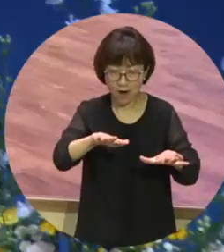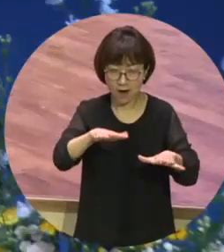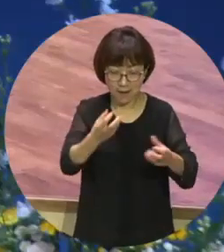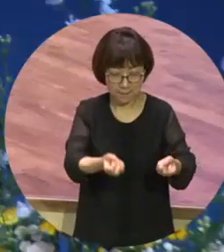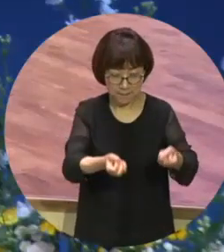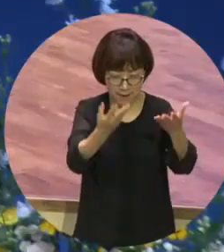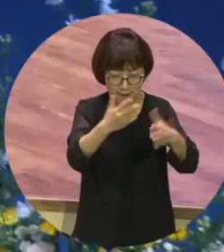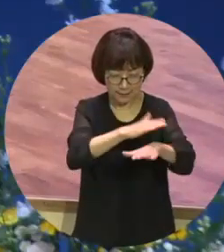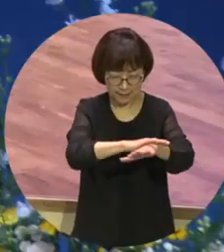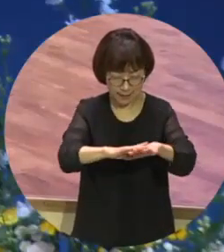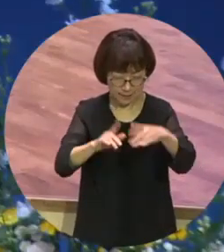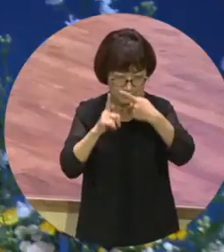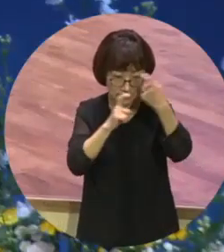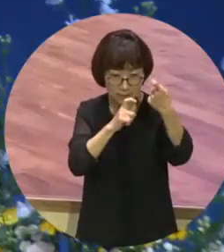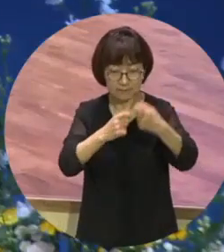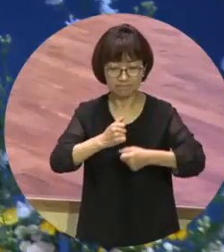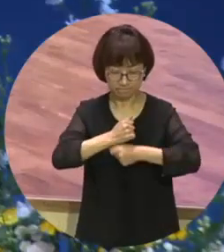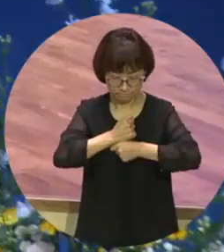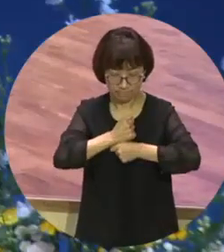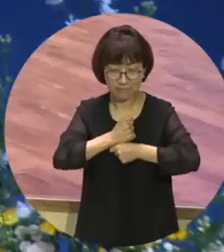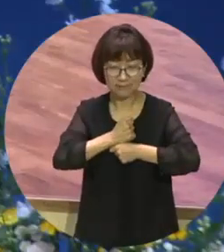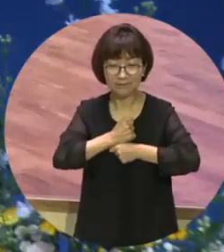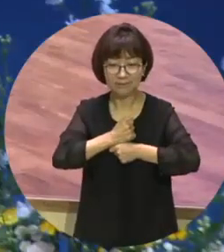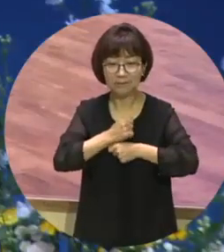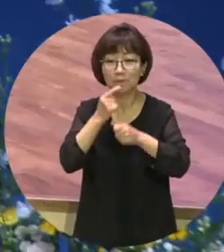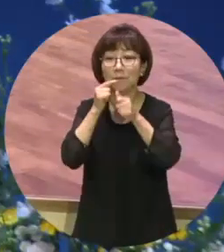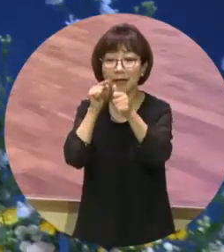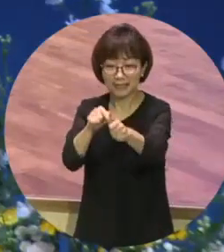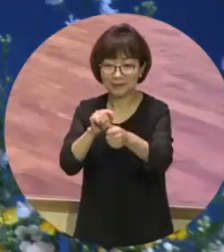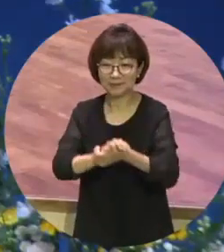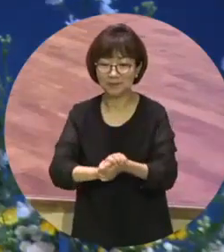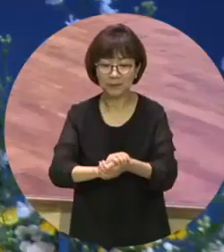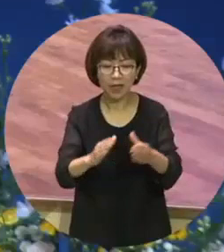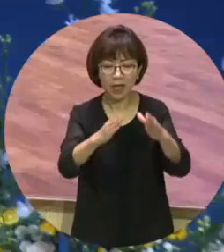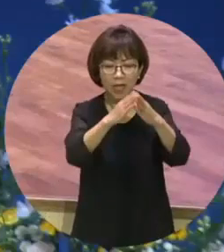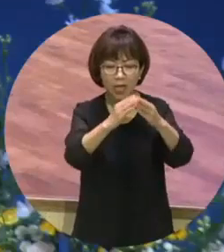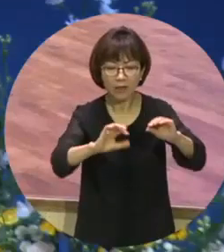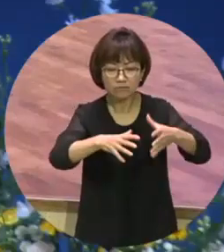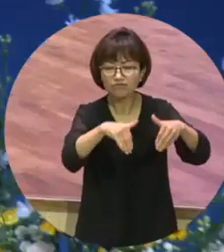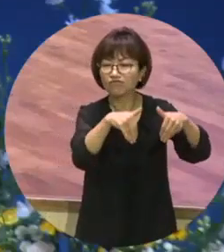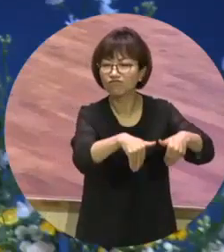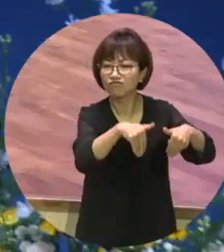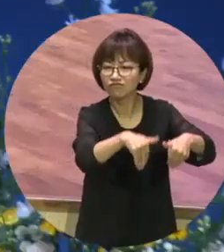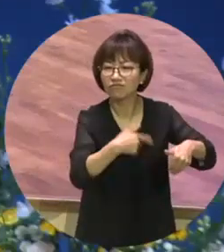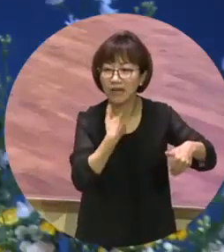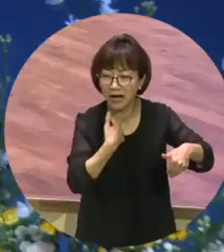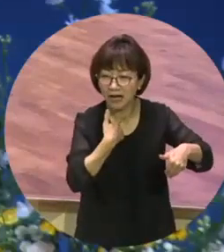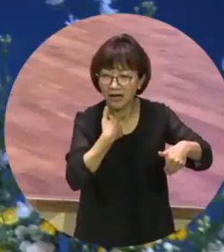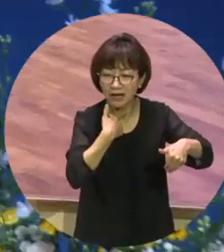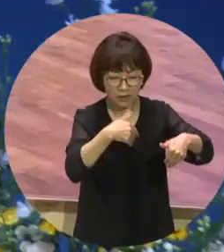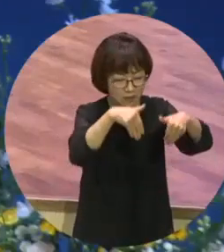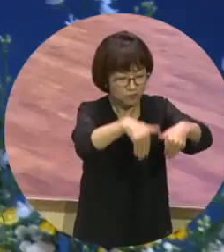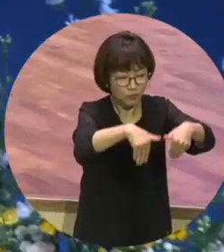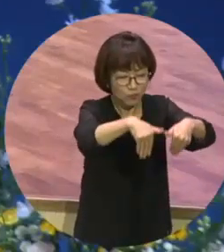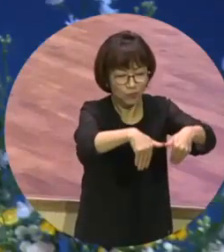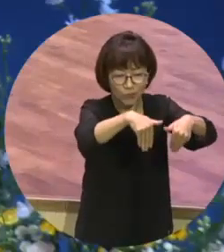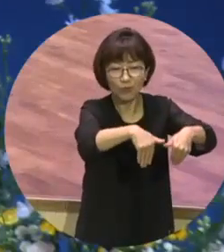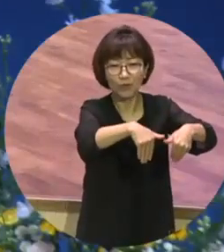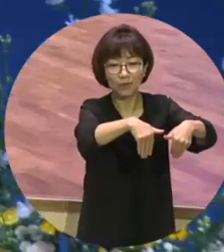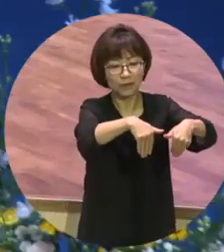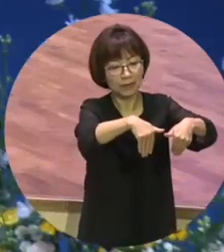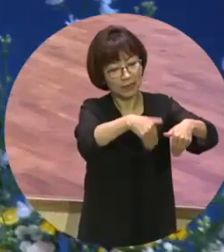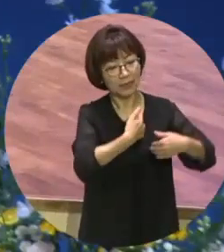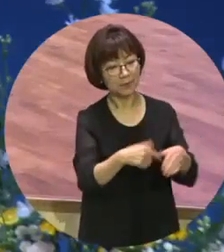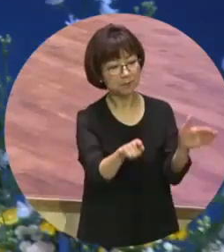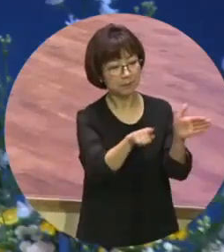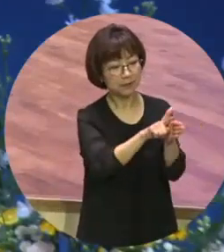행하라 그랬어요. 그러니까 다시 말해서 애굽에 종되었던 상태 이게 뭡니까?